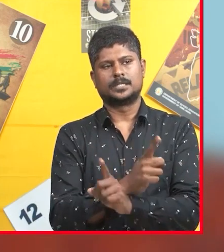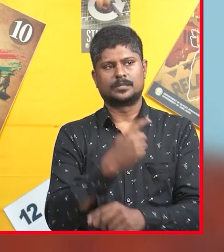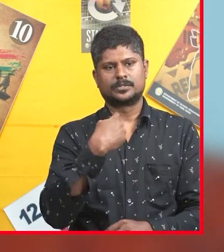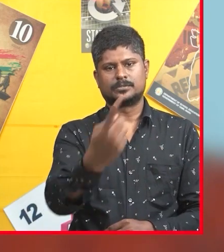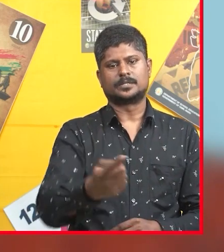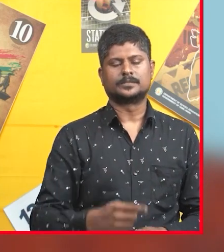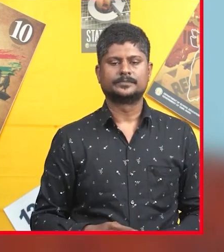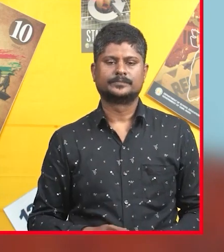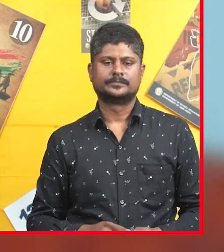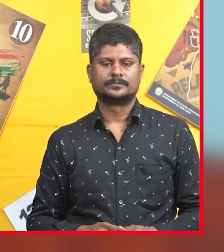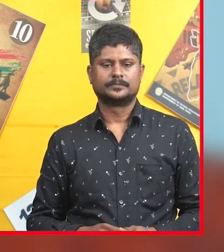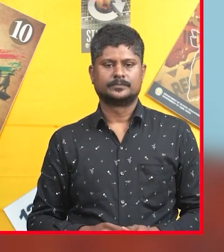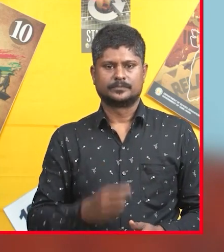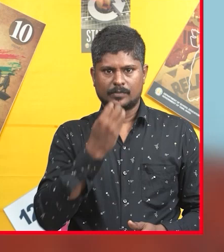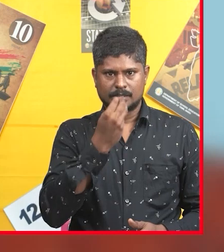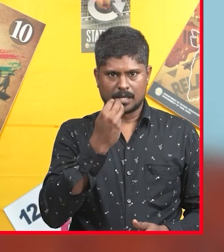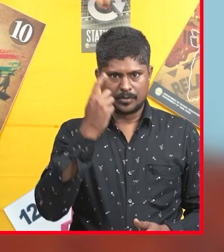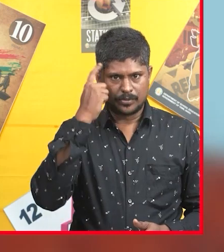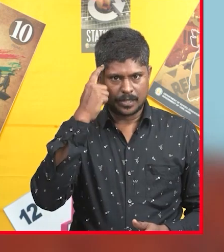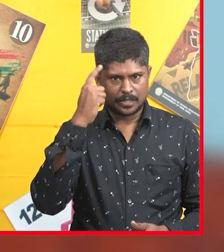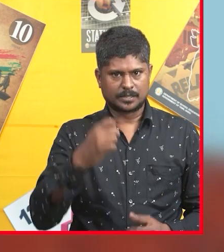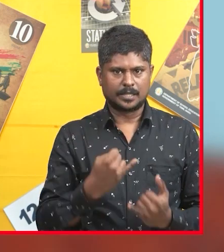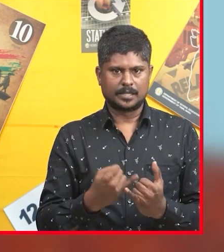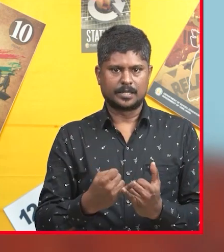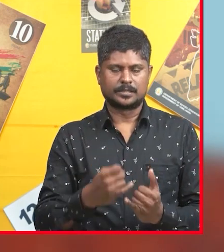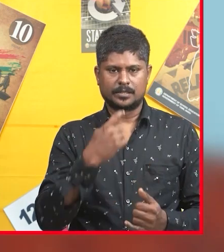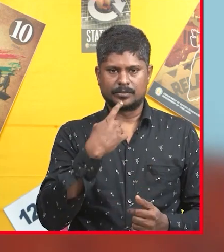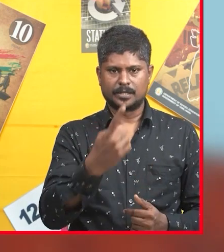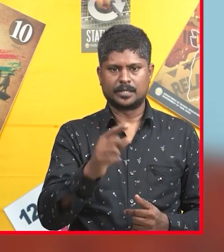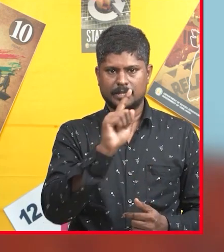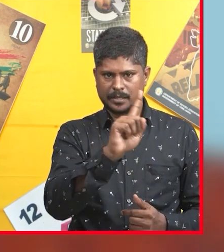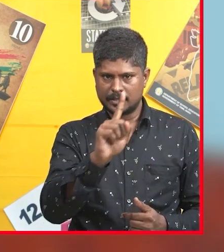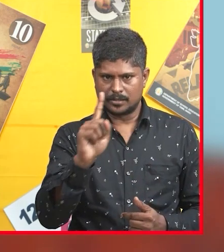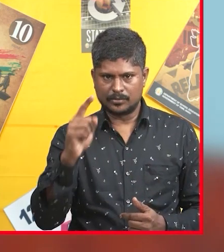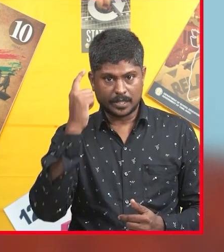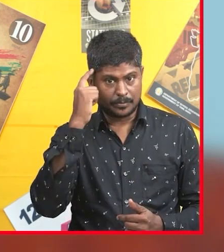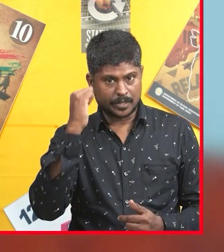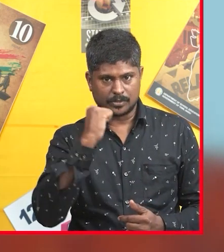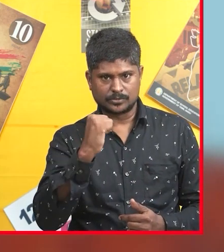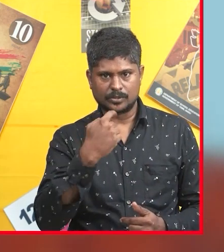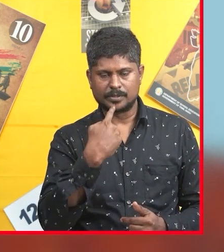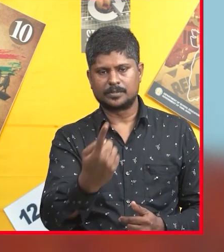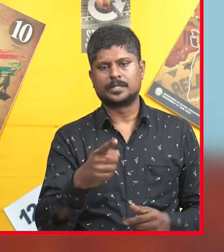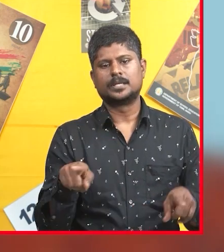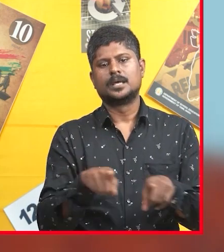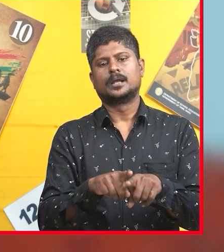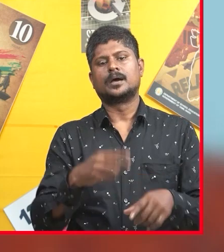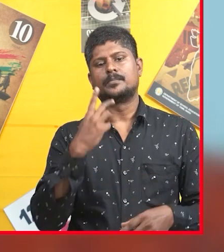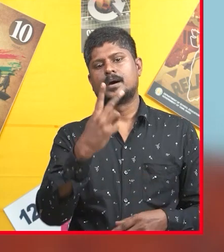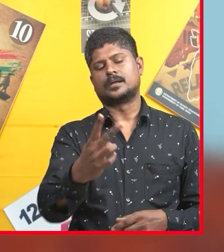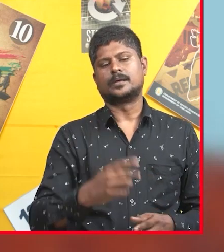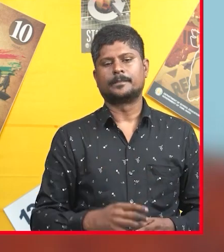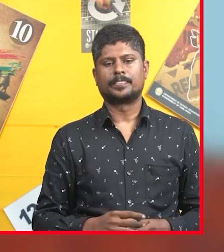நம்ம பார்க்கலாம், சரிங்களா? விருந்தோம்பல் பற்றிய கருத்தை எந்தெந்த நூல் எப்படி சொல்லுது அப்படிங்கிற பார்க்கலாம்.